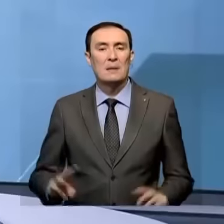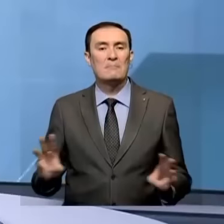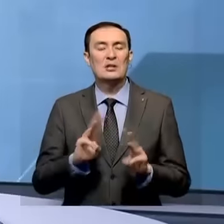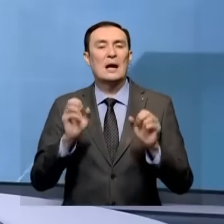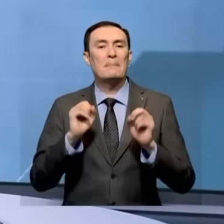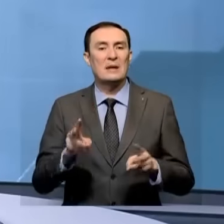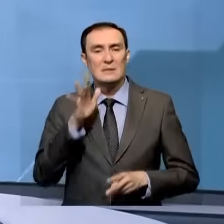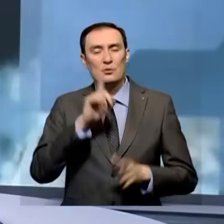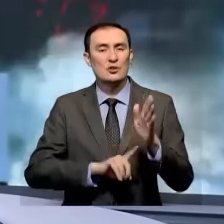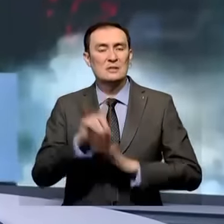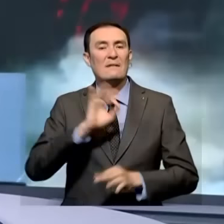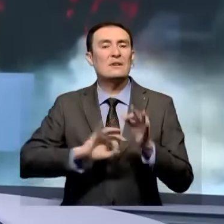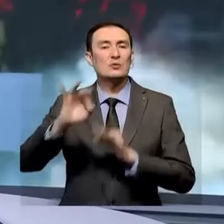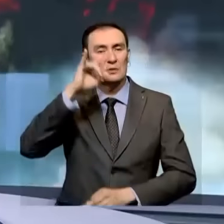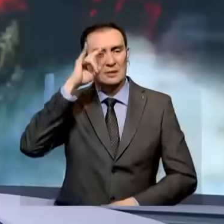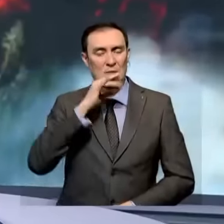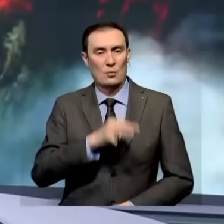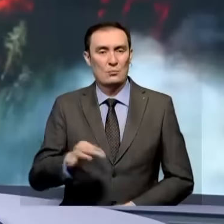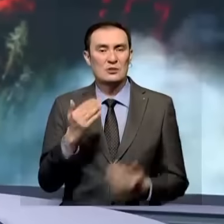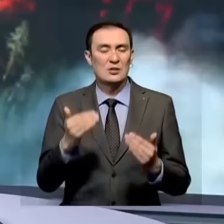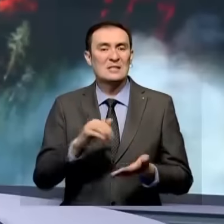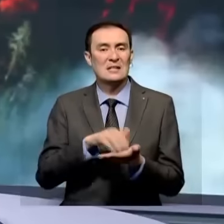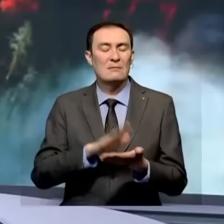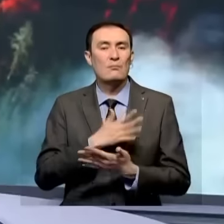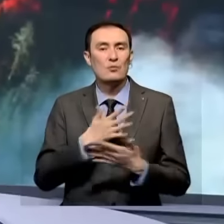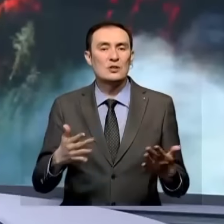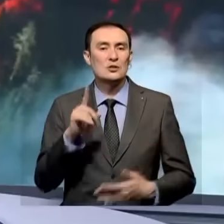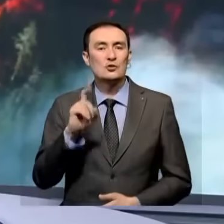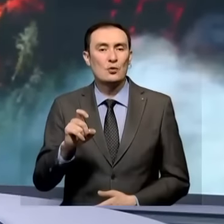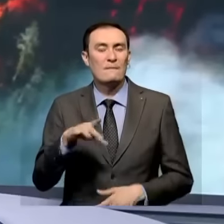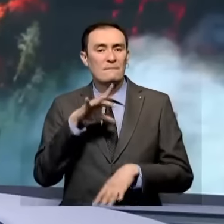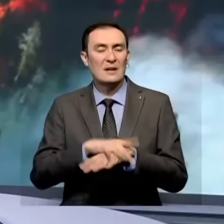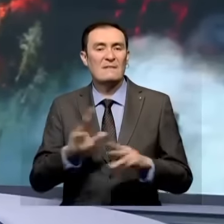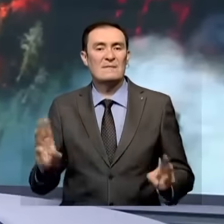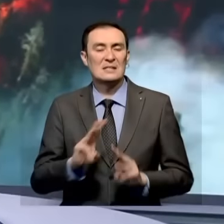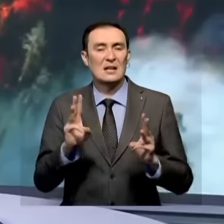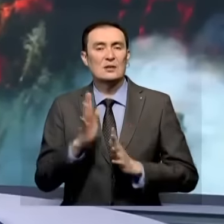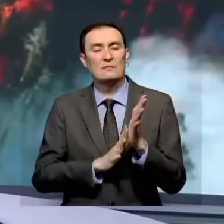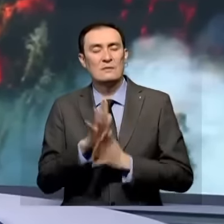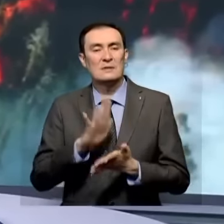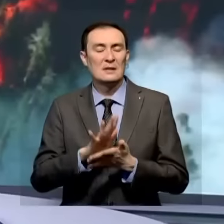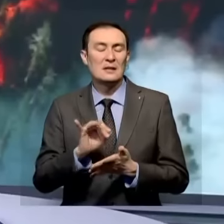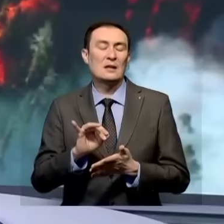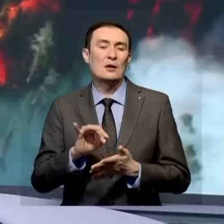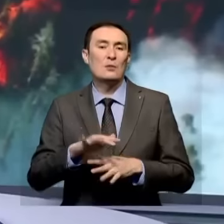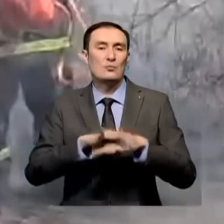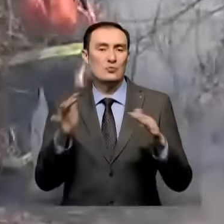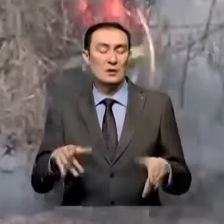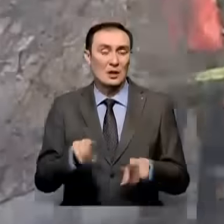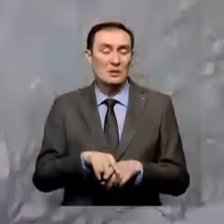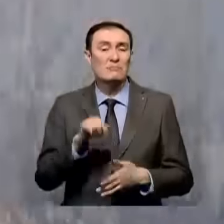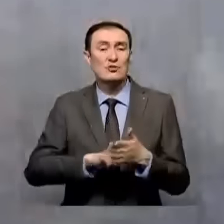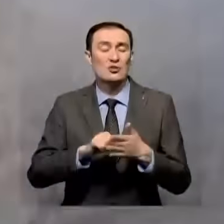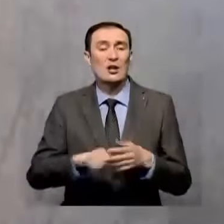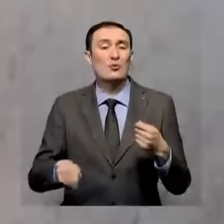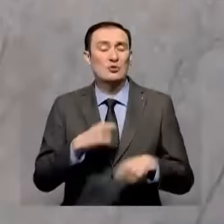Пожароопасный период начался в Восточно-Казахстанской области. Спасатели зарегистрировали больше 100 случаев возгорания травы и мусора. Основная причина – нарушение